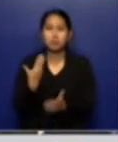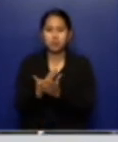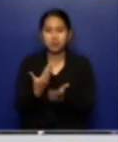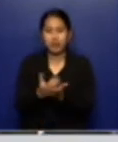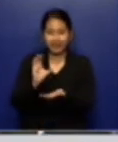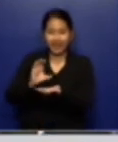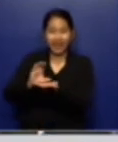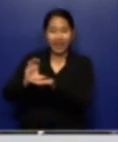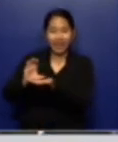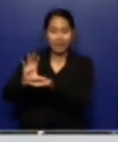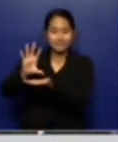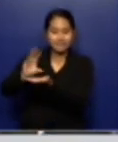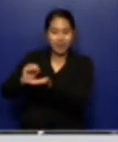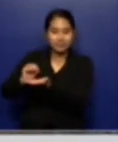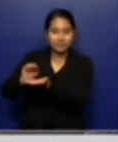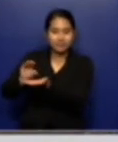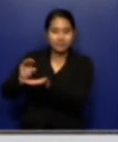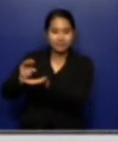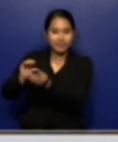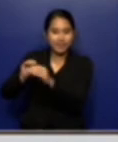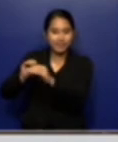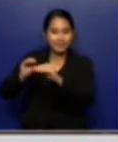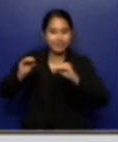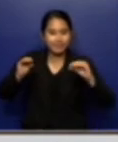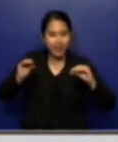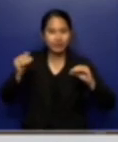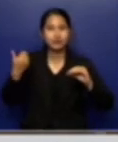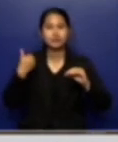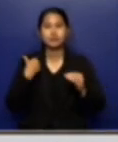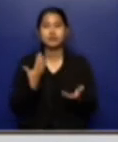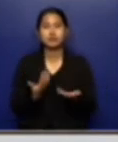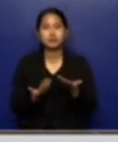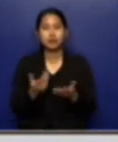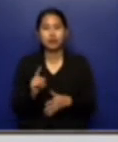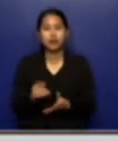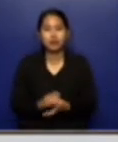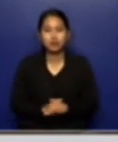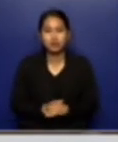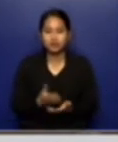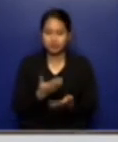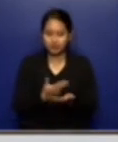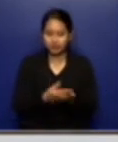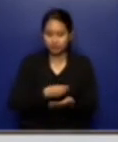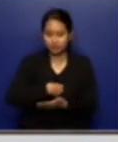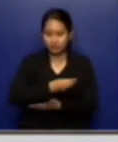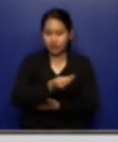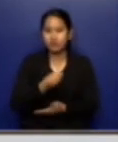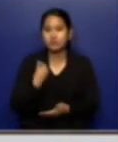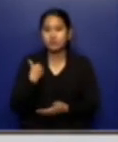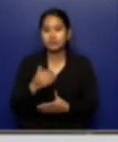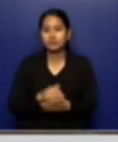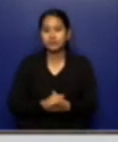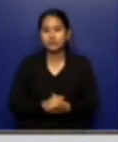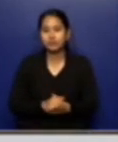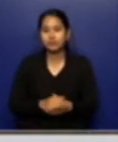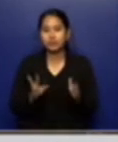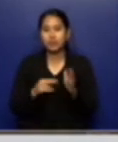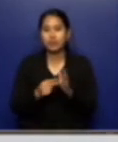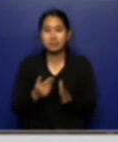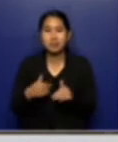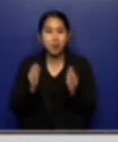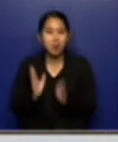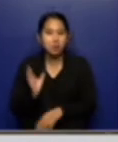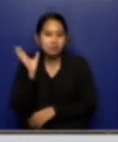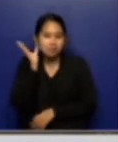นของเงินอุดหนุนเฉพาะกิจของกรมส่งเสริมเขาอะเอามาจ่ายพวกนี้มีพายกระซิบบอกว่า